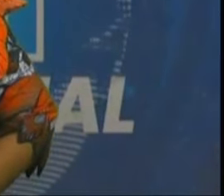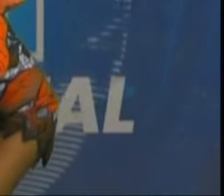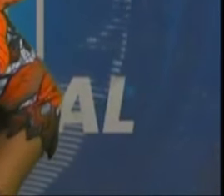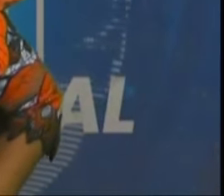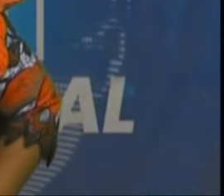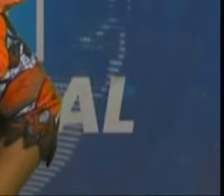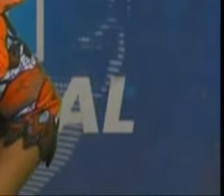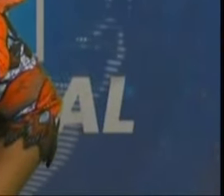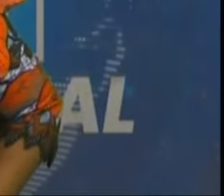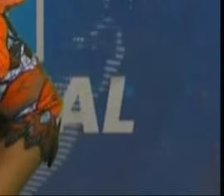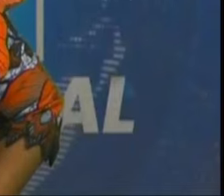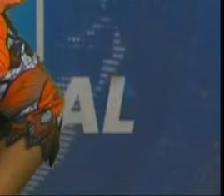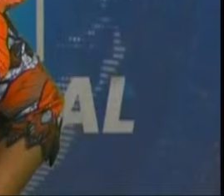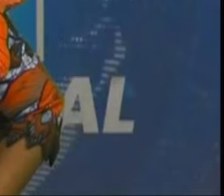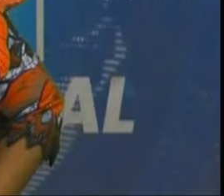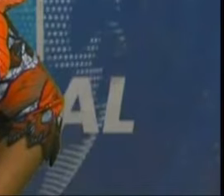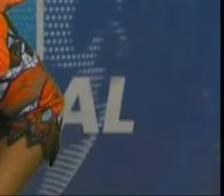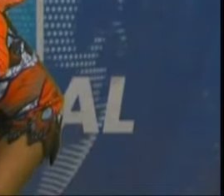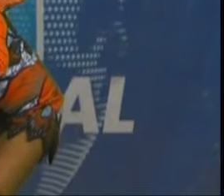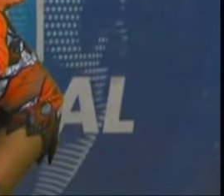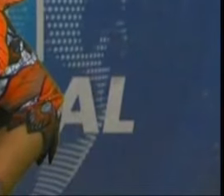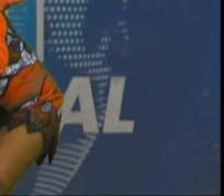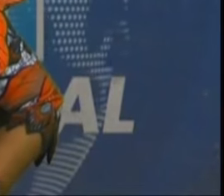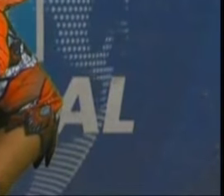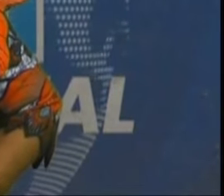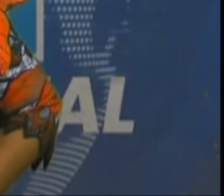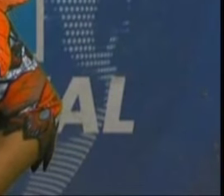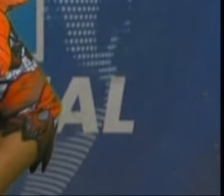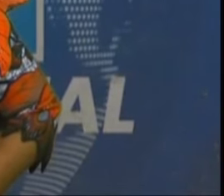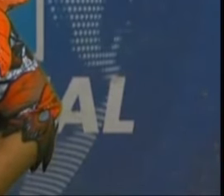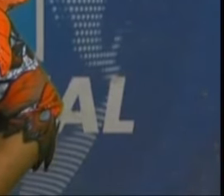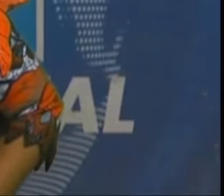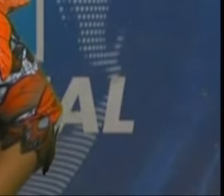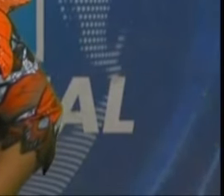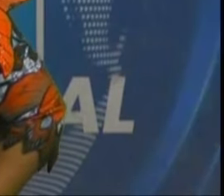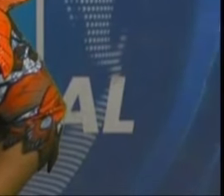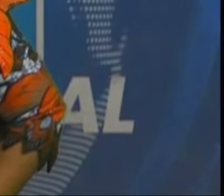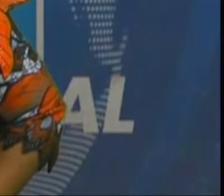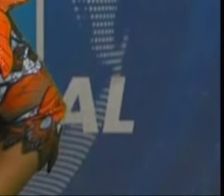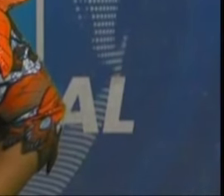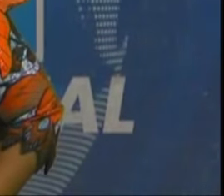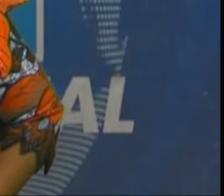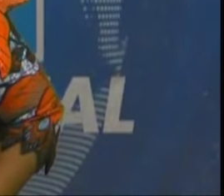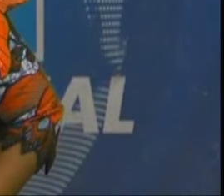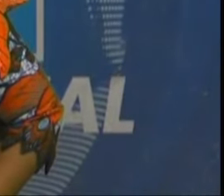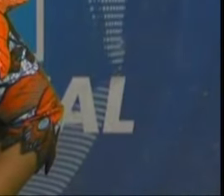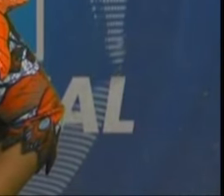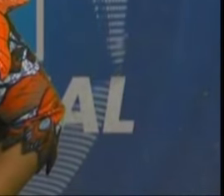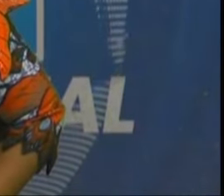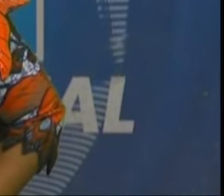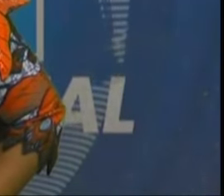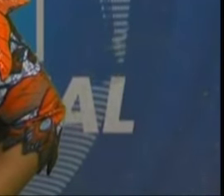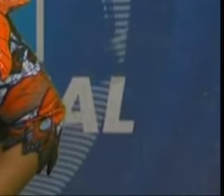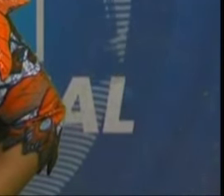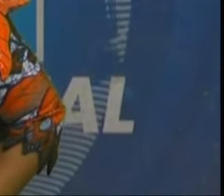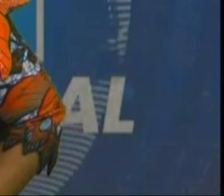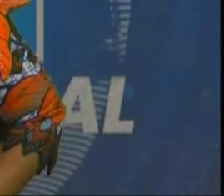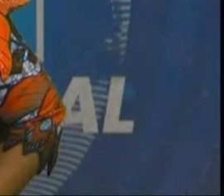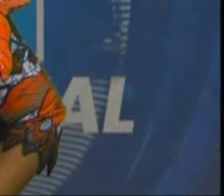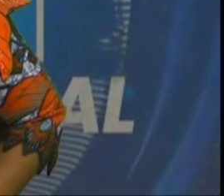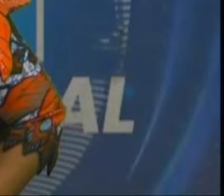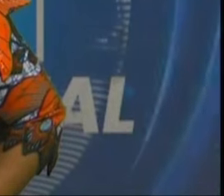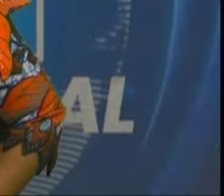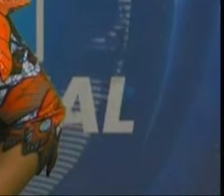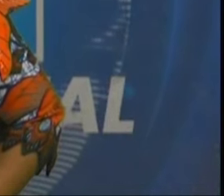funérailles de feu Dr Hadj Gendo, décédé le 4 février dernier. Le reportage